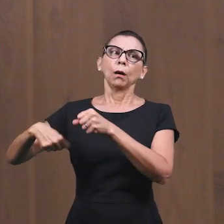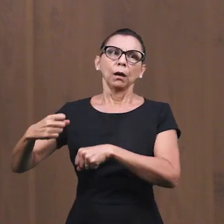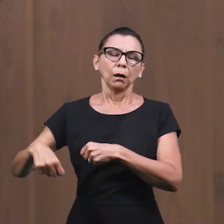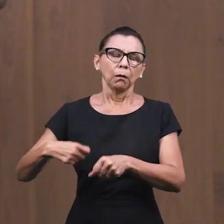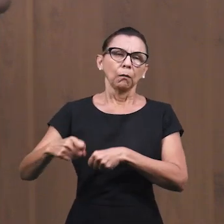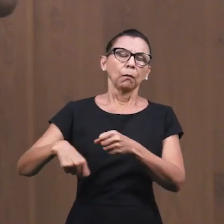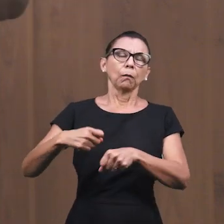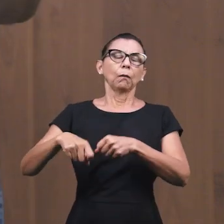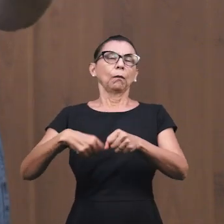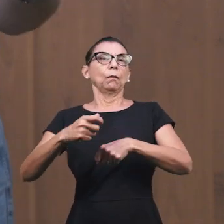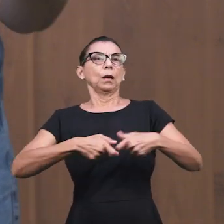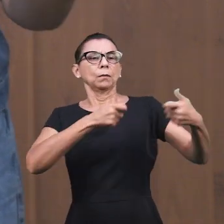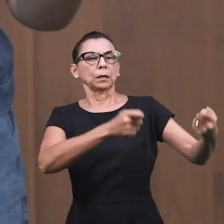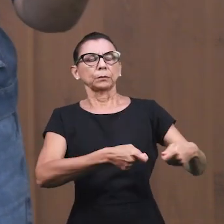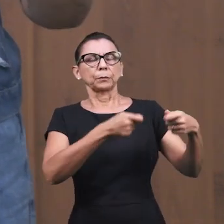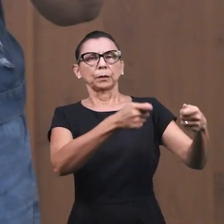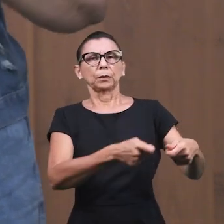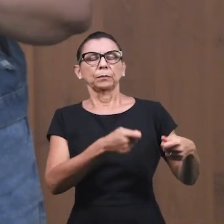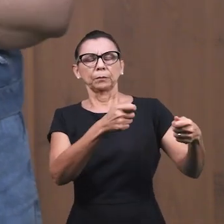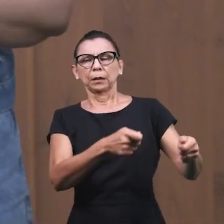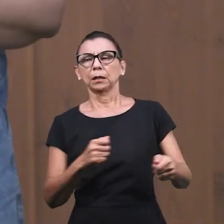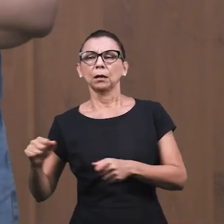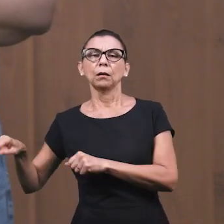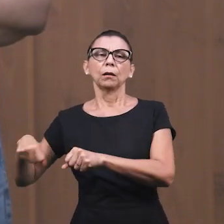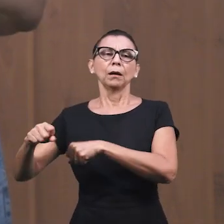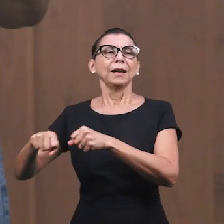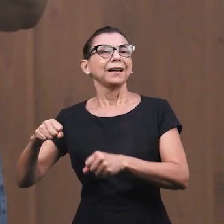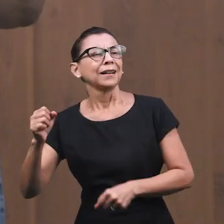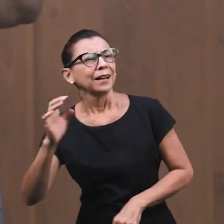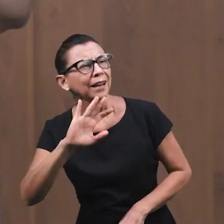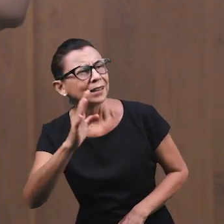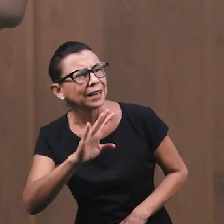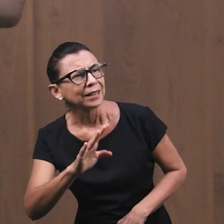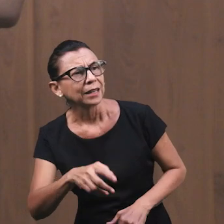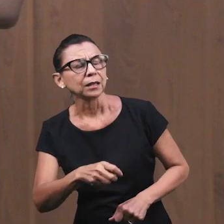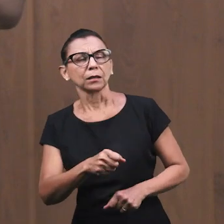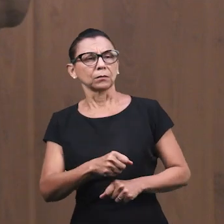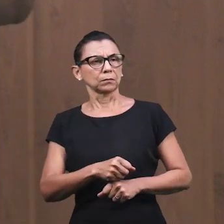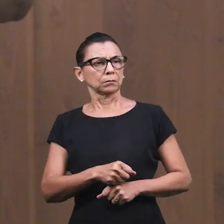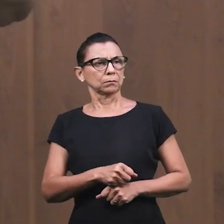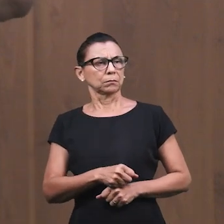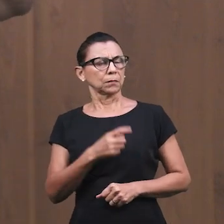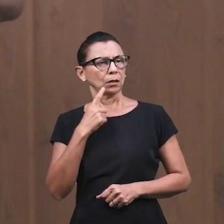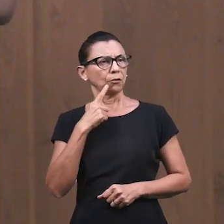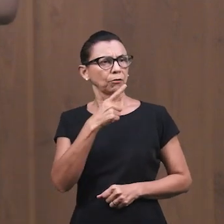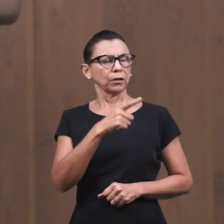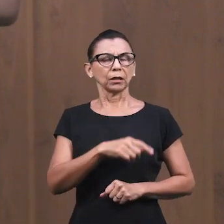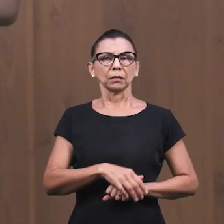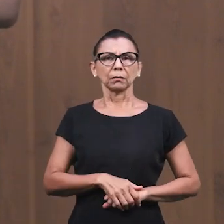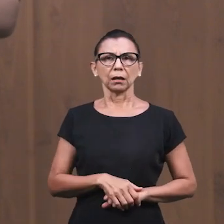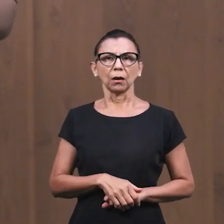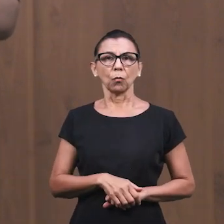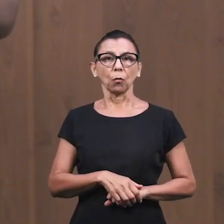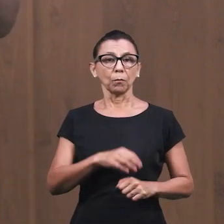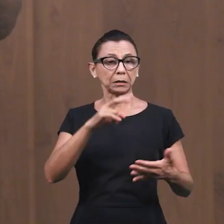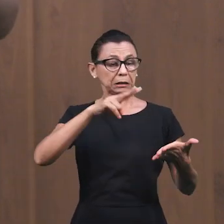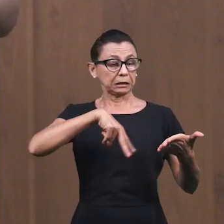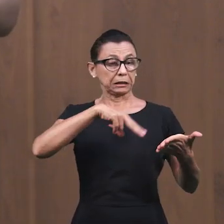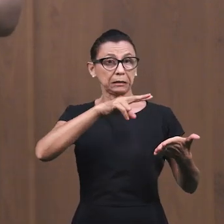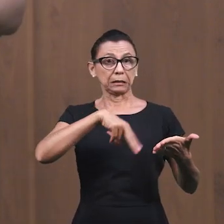et s'est approché du char. Et l'homme lisait la parole de Dieu, les Écritures. Même